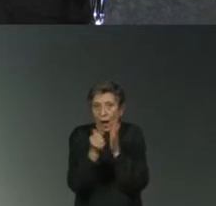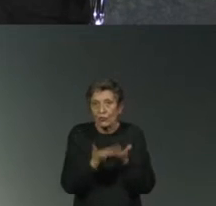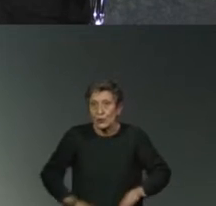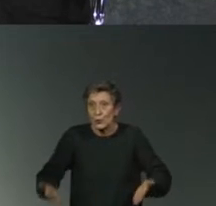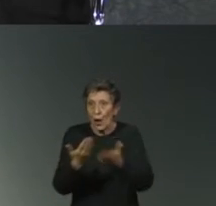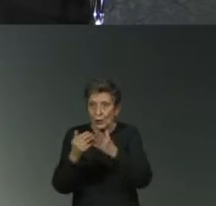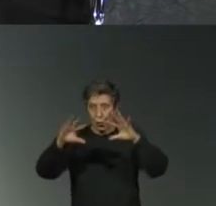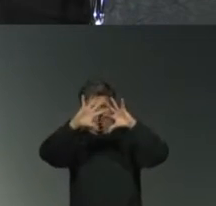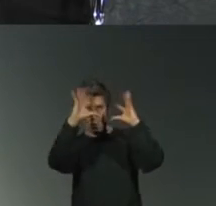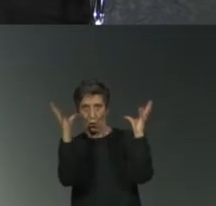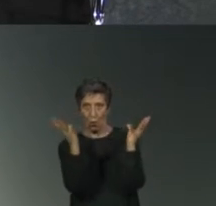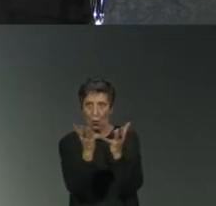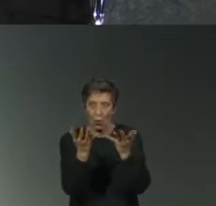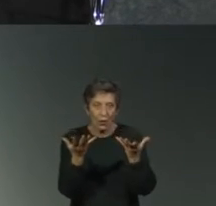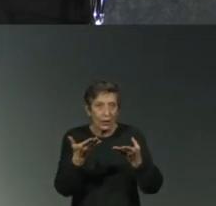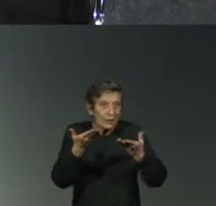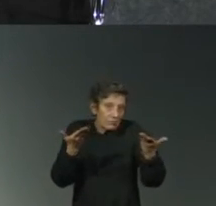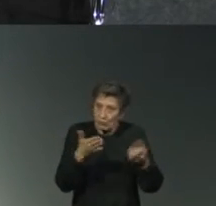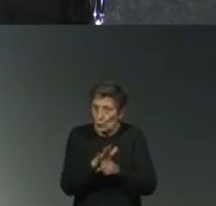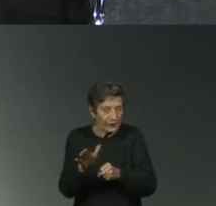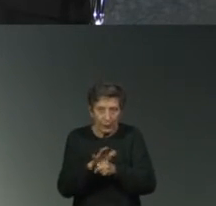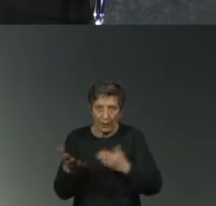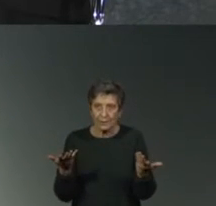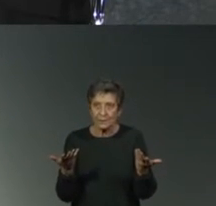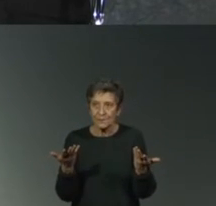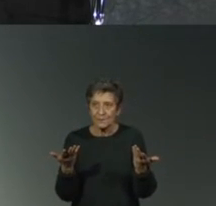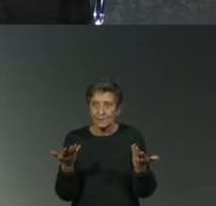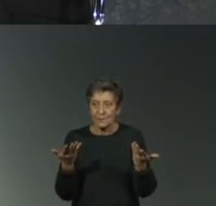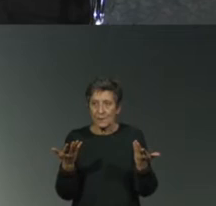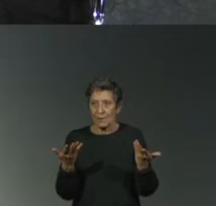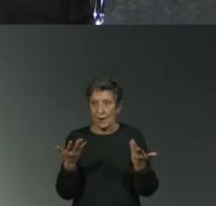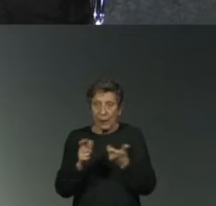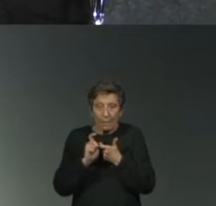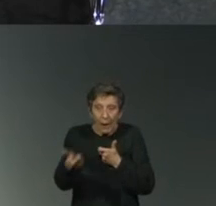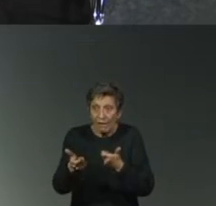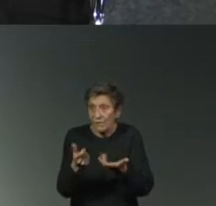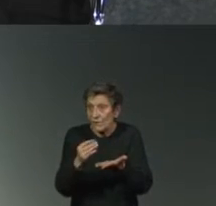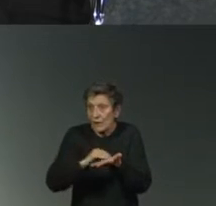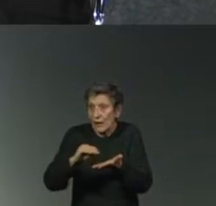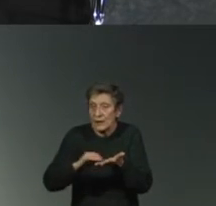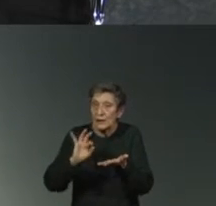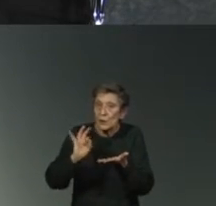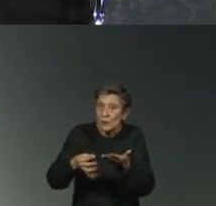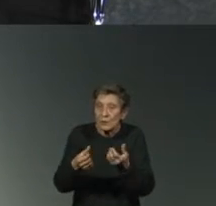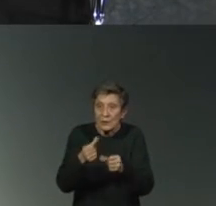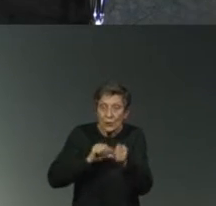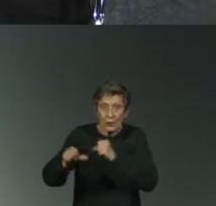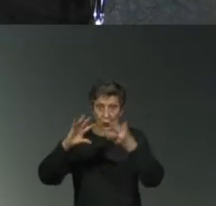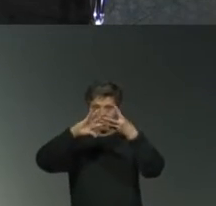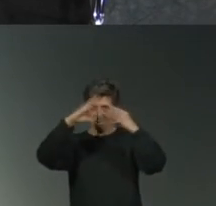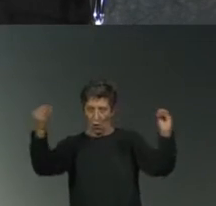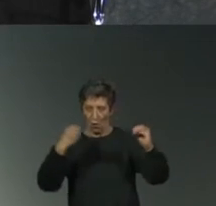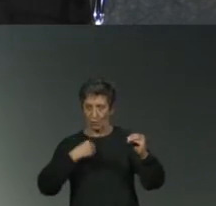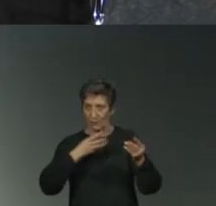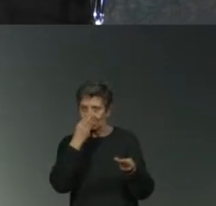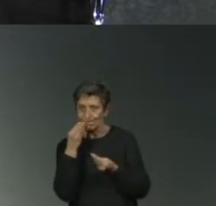situations. Ce n'est pas suffisant pour passer à l'écriture. Il faut vraiment qu'il y ait une forme. Et dès que